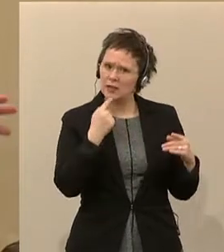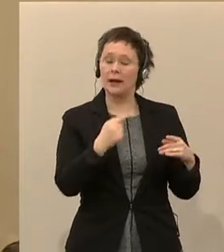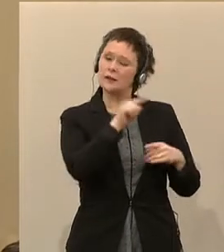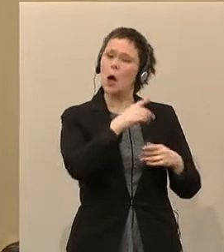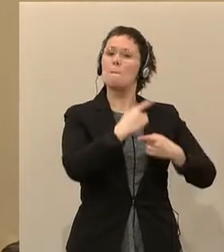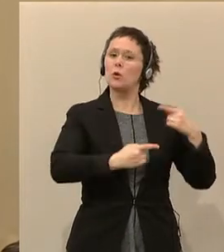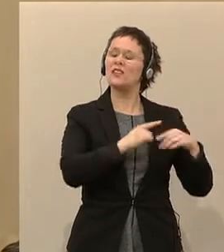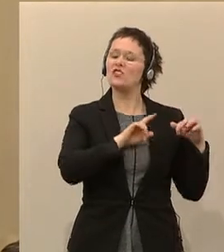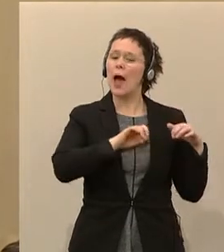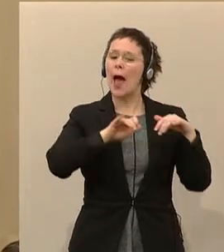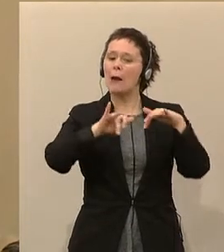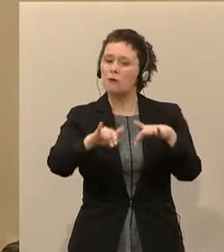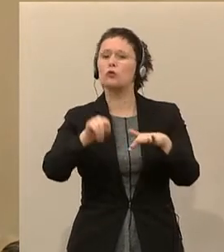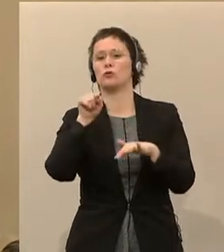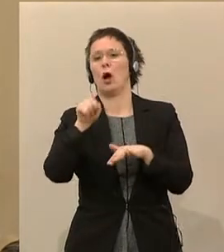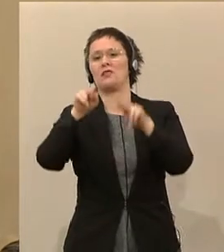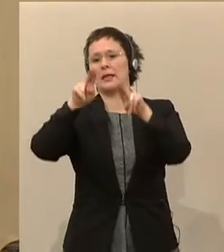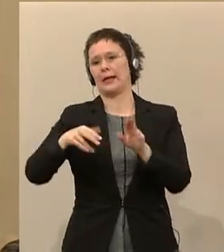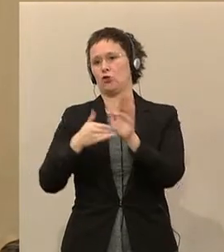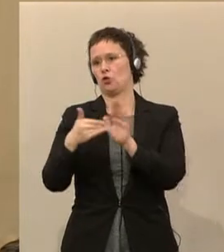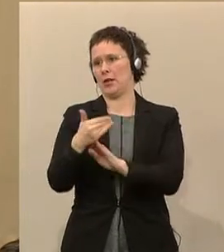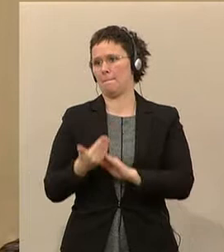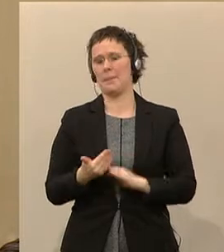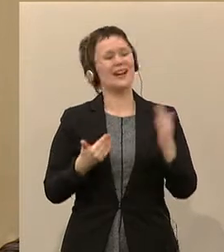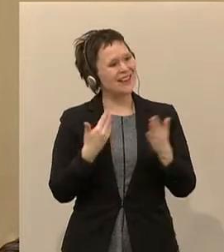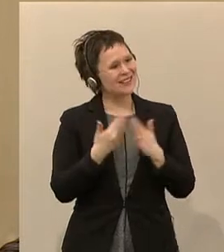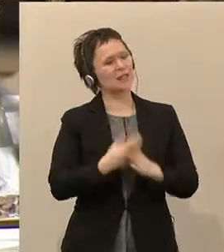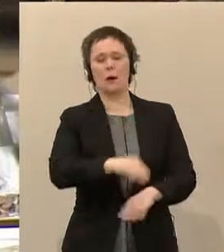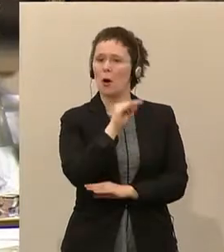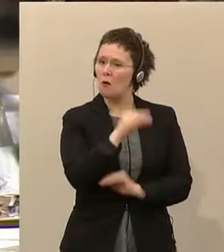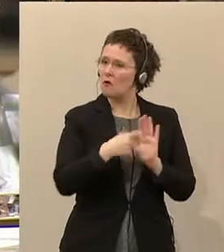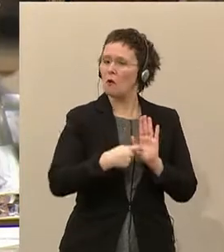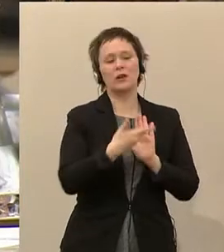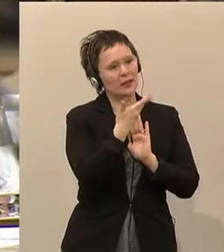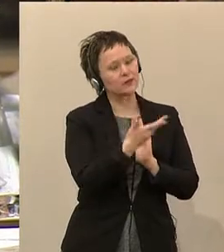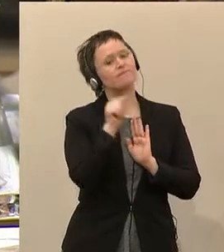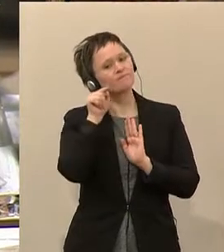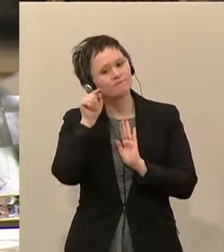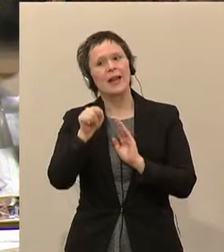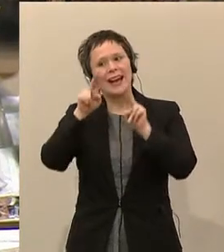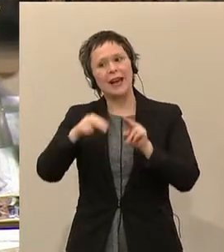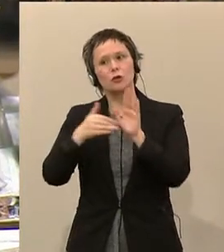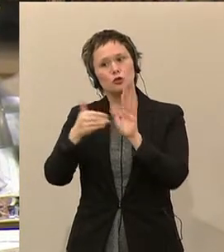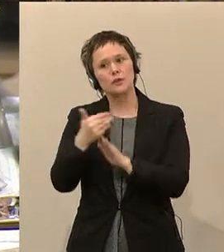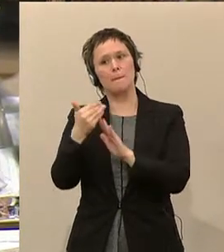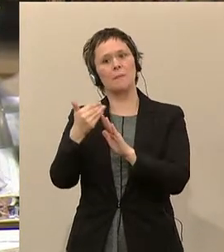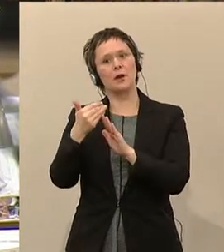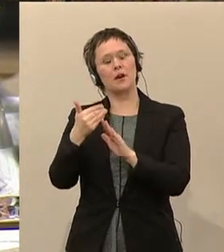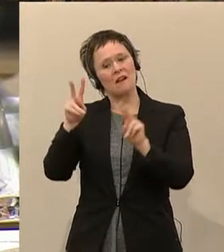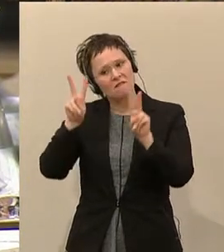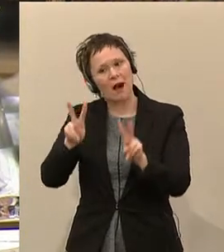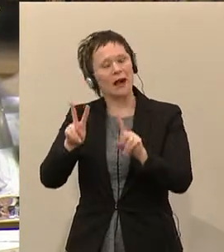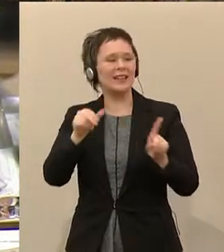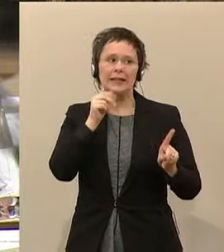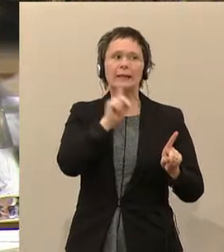ich fordere Sie auf, hier ganz klar die Objektivität der Justiz zu wahren und sich hier nicht parteipolitisch für Ihren